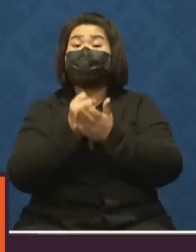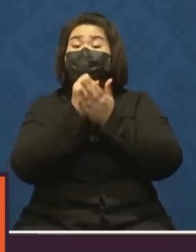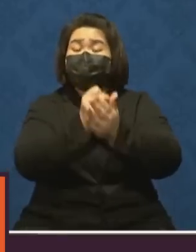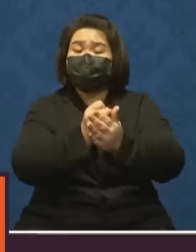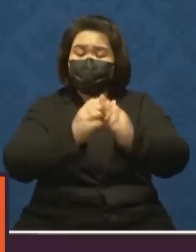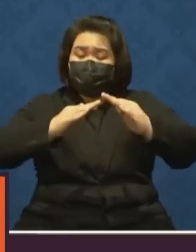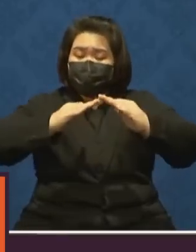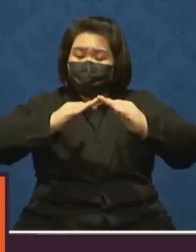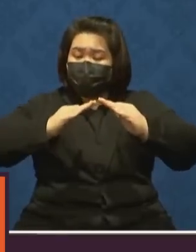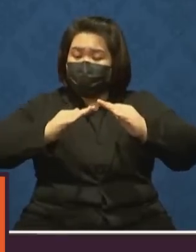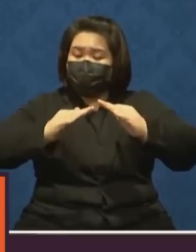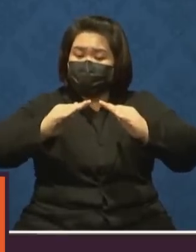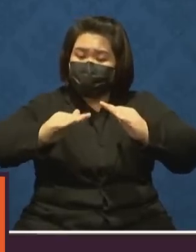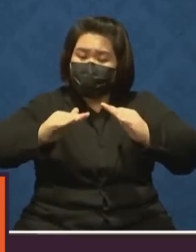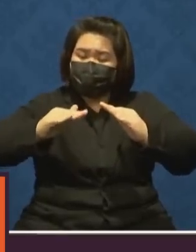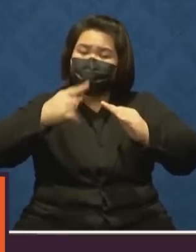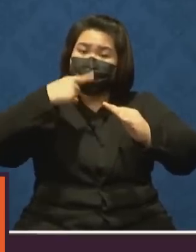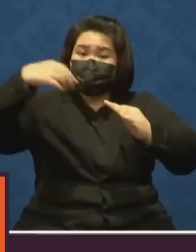กที่สศูยกลมทุไดไหม